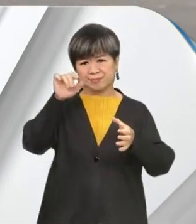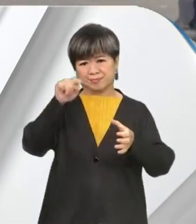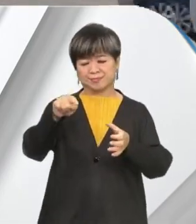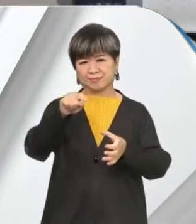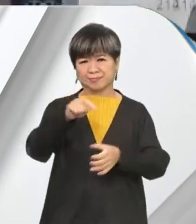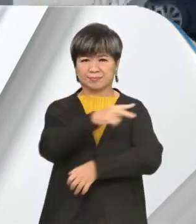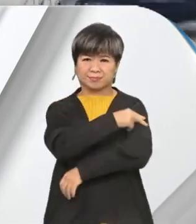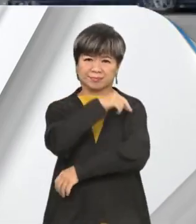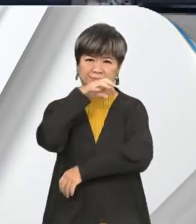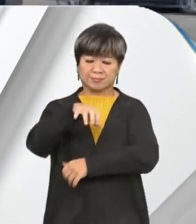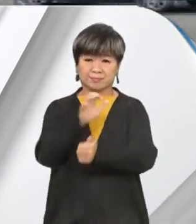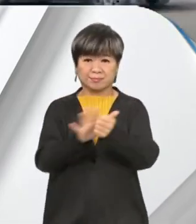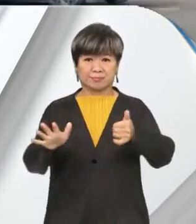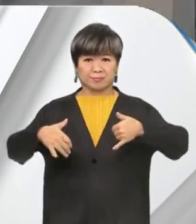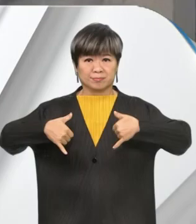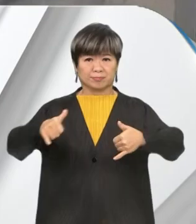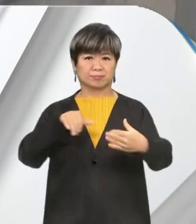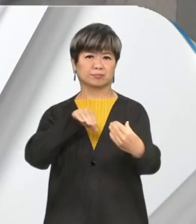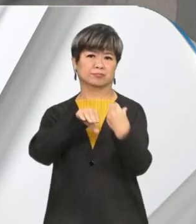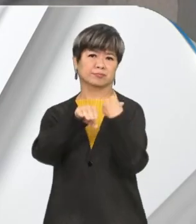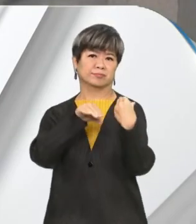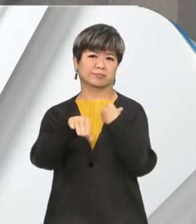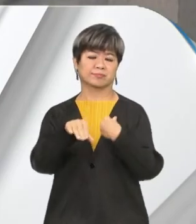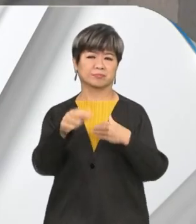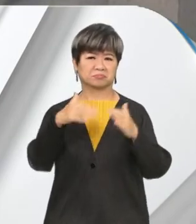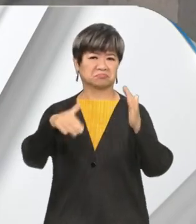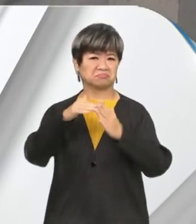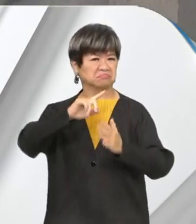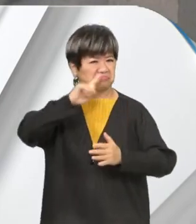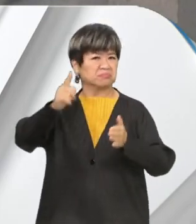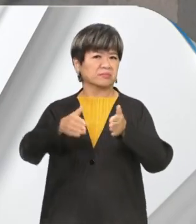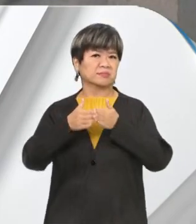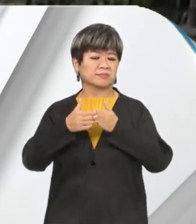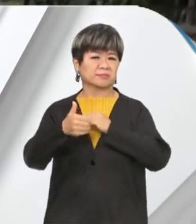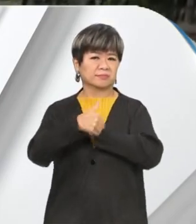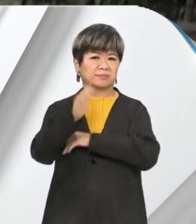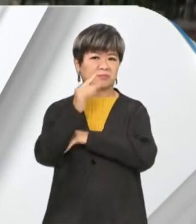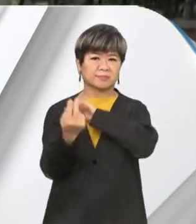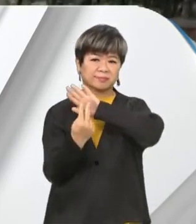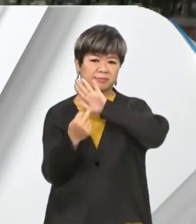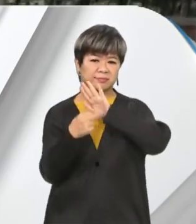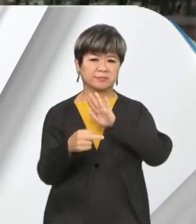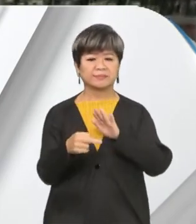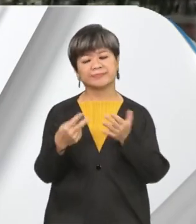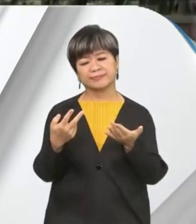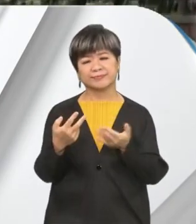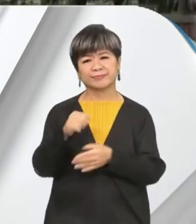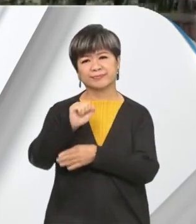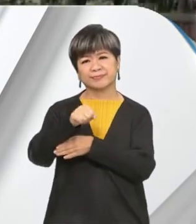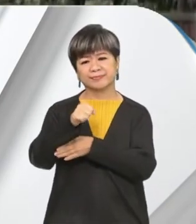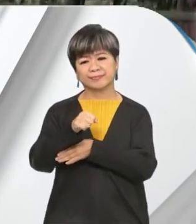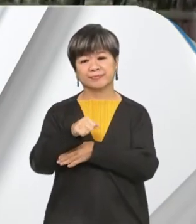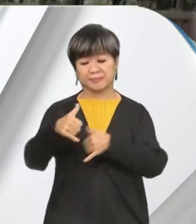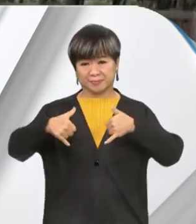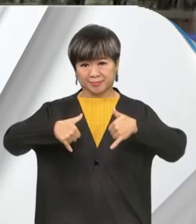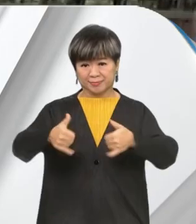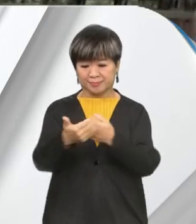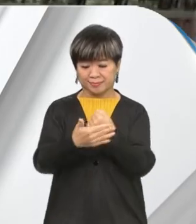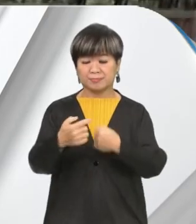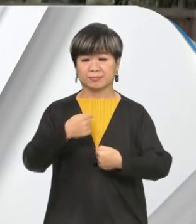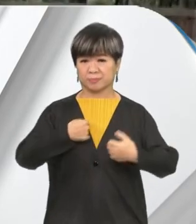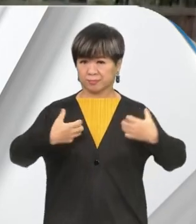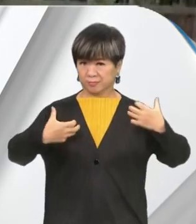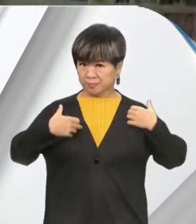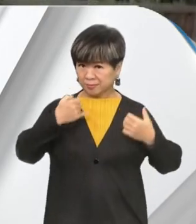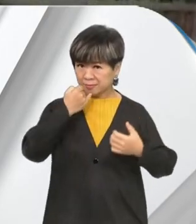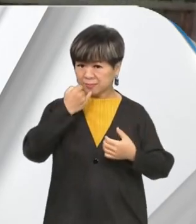所判决而撤退。是某个学校表示未来上诉，向故所没回应，表示原则上同意接受一则养护的路